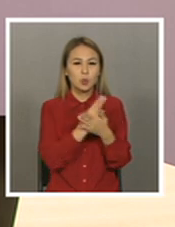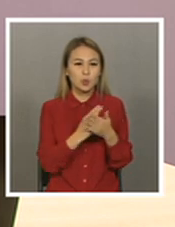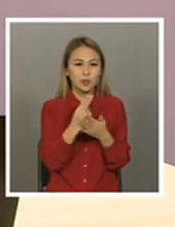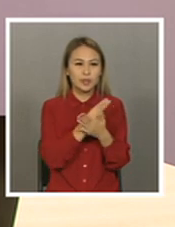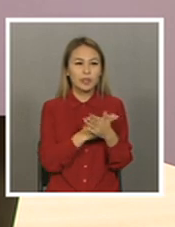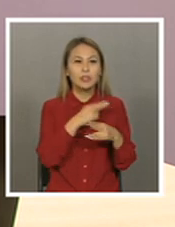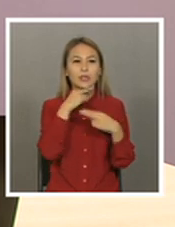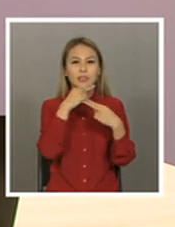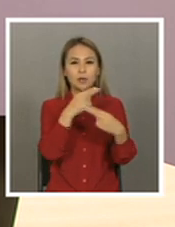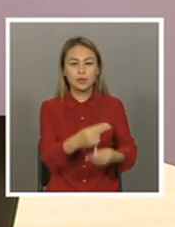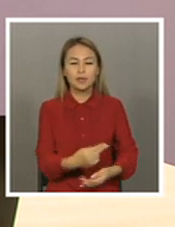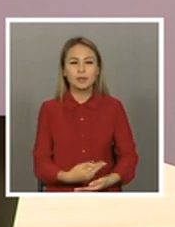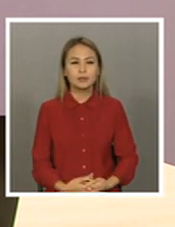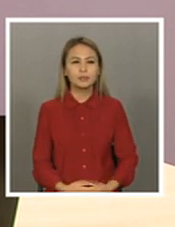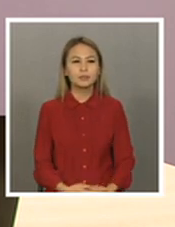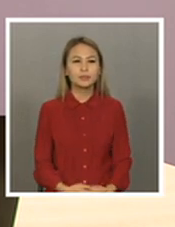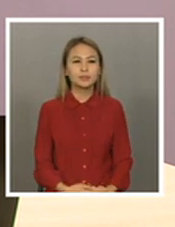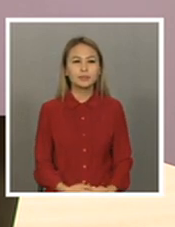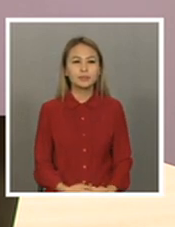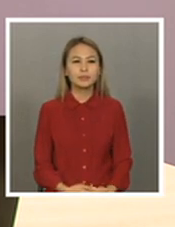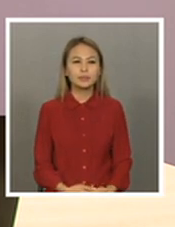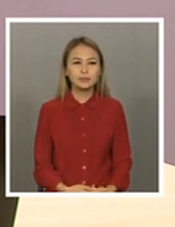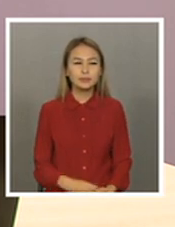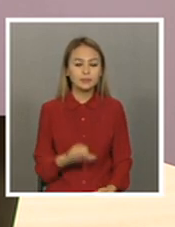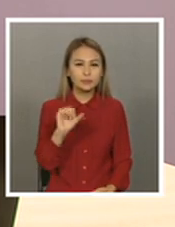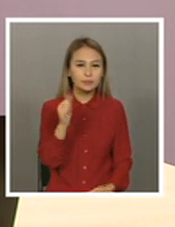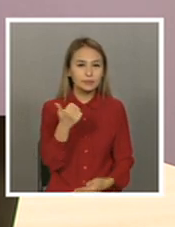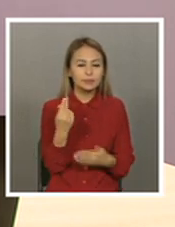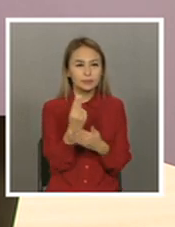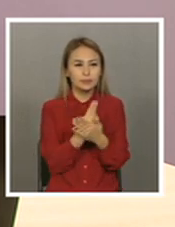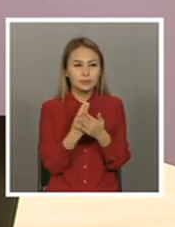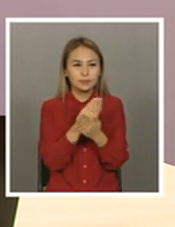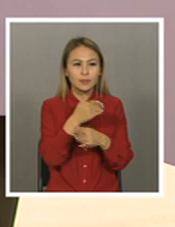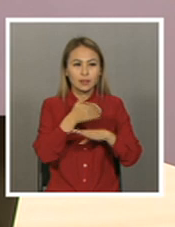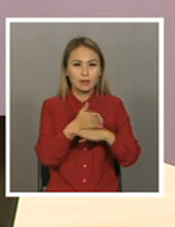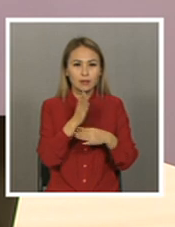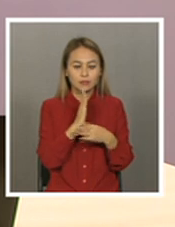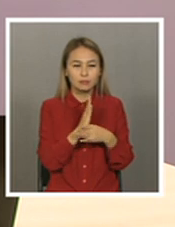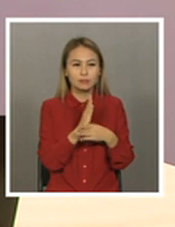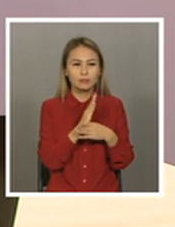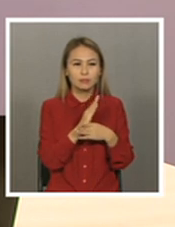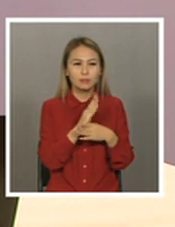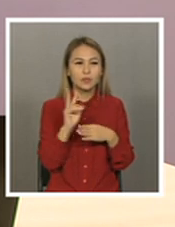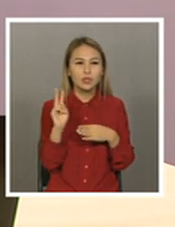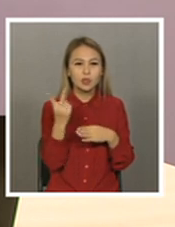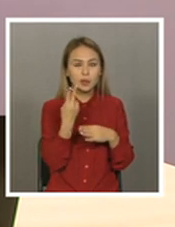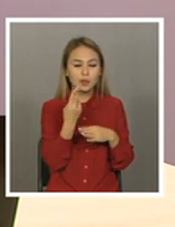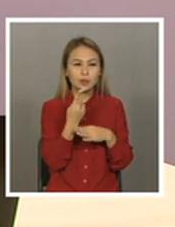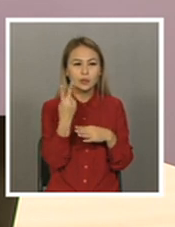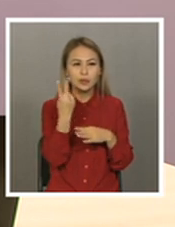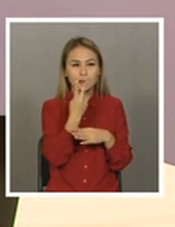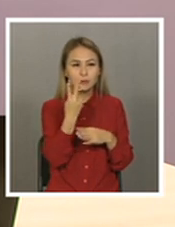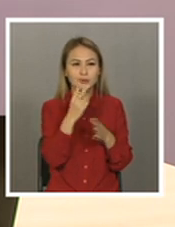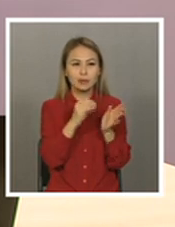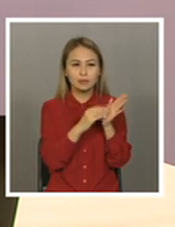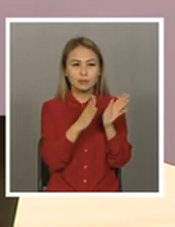назар аударайық. Бірінші суретте нан, екі саны,